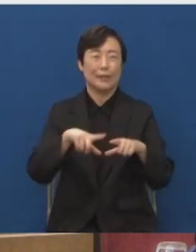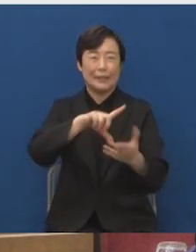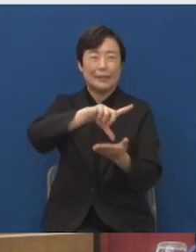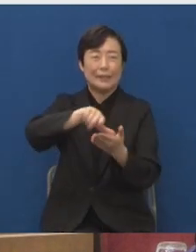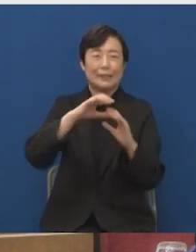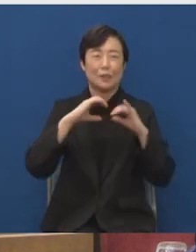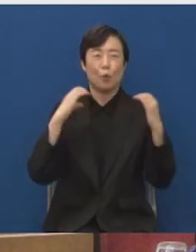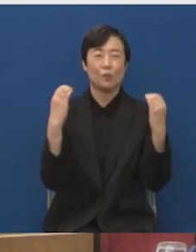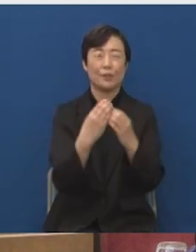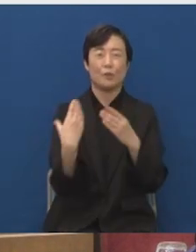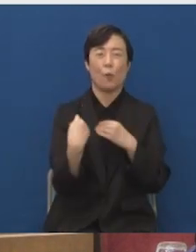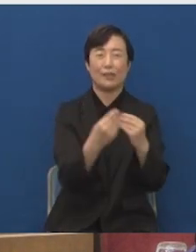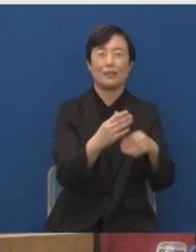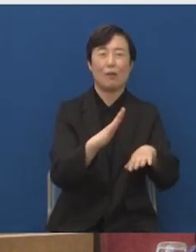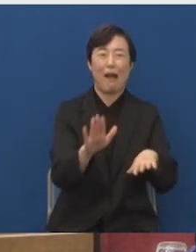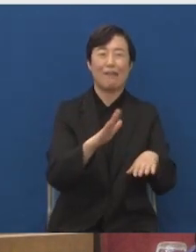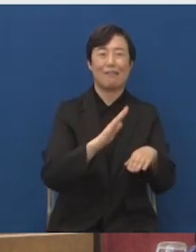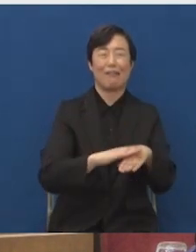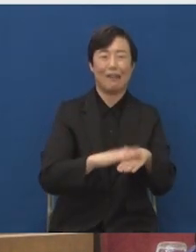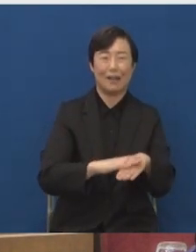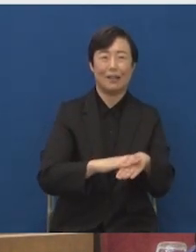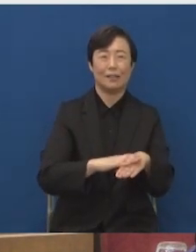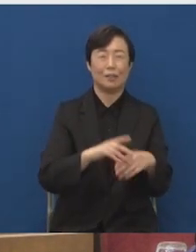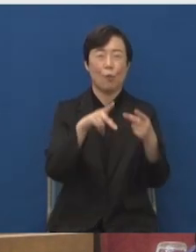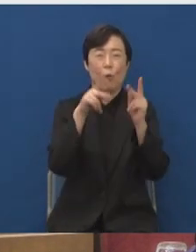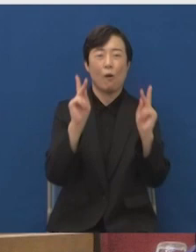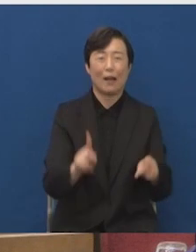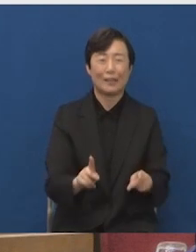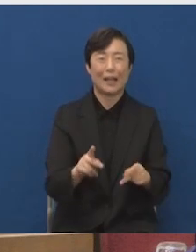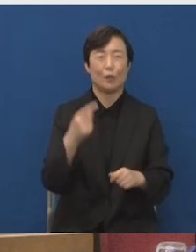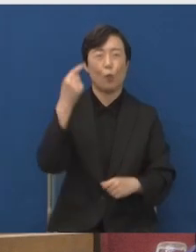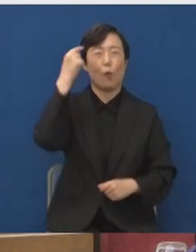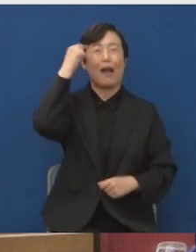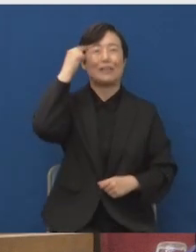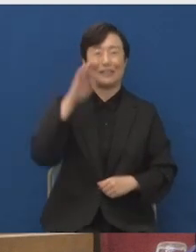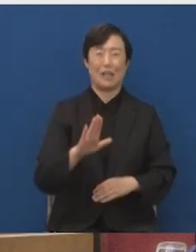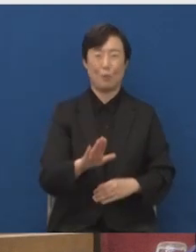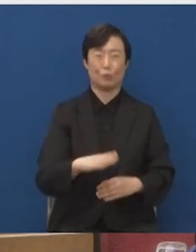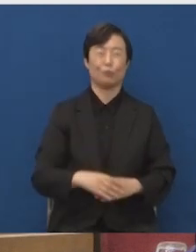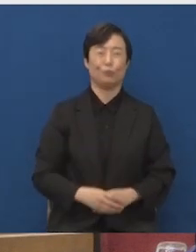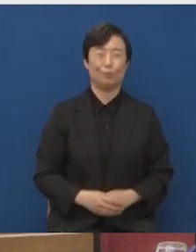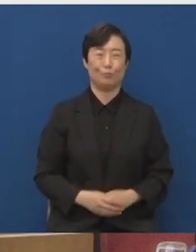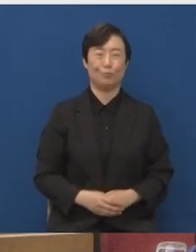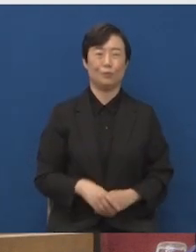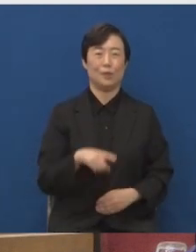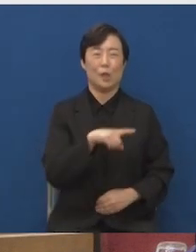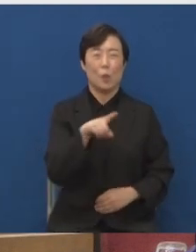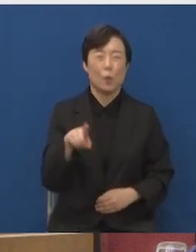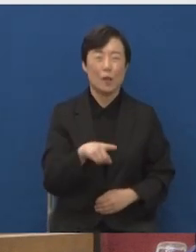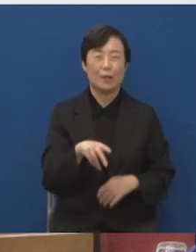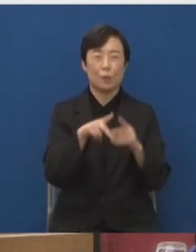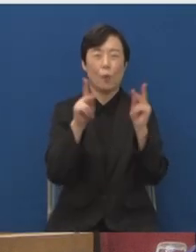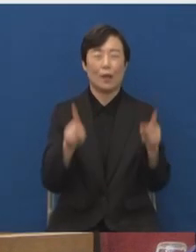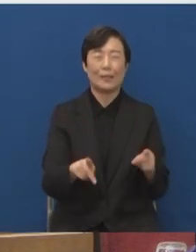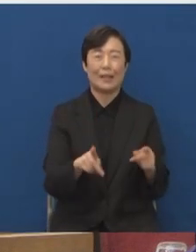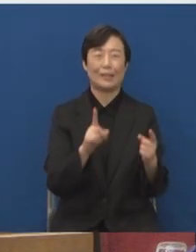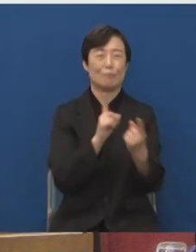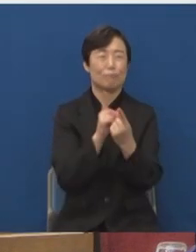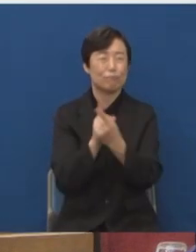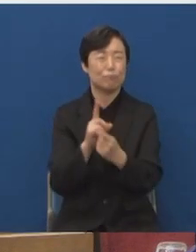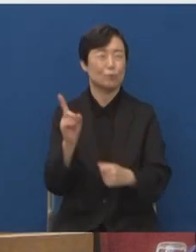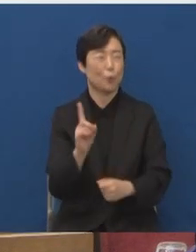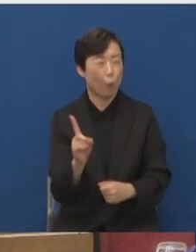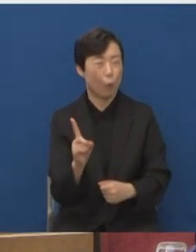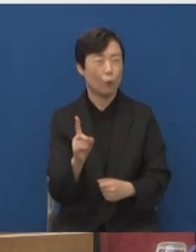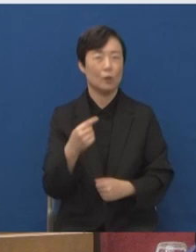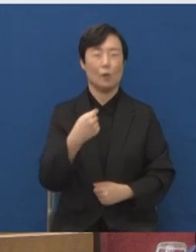など、京都の町が抱える課題を肌で感じさせていただいております。これらの社会課題にどう向き合うか、私